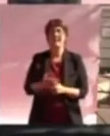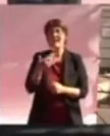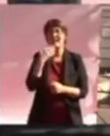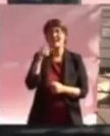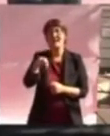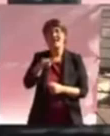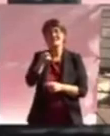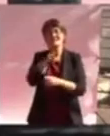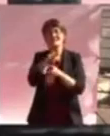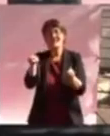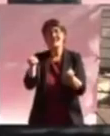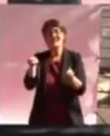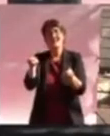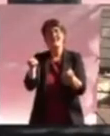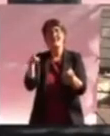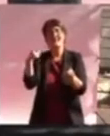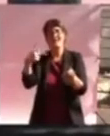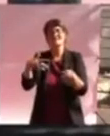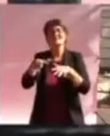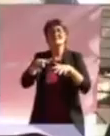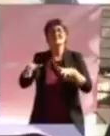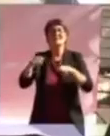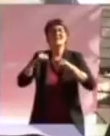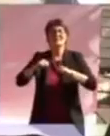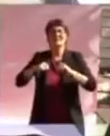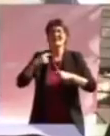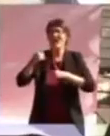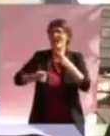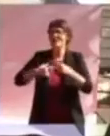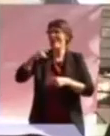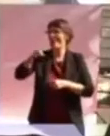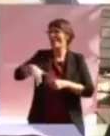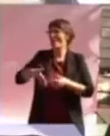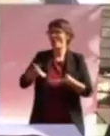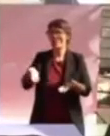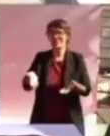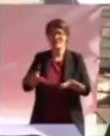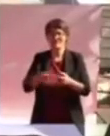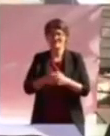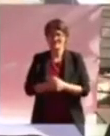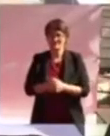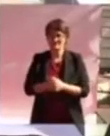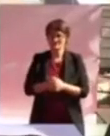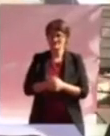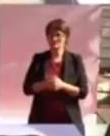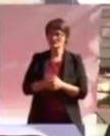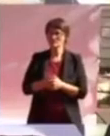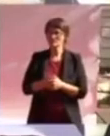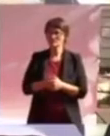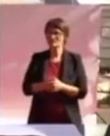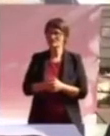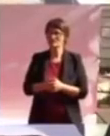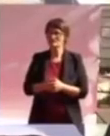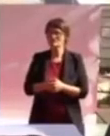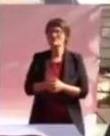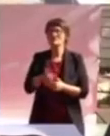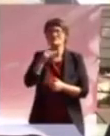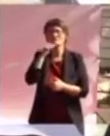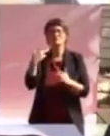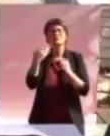è necessaria una riforma del sistema sanitario nazionale attraverso un piano sanitario nazionale